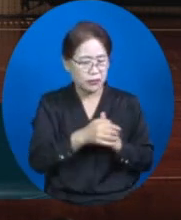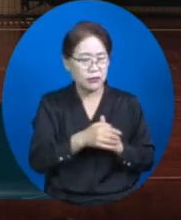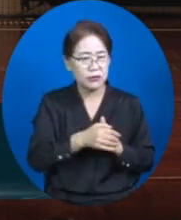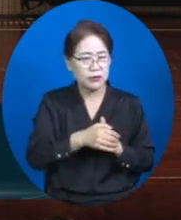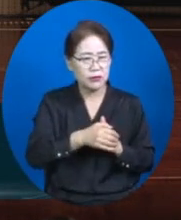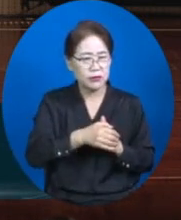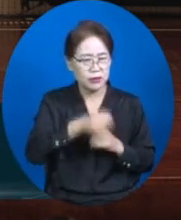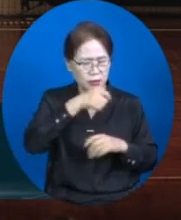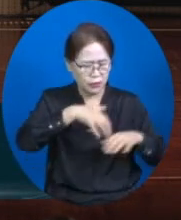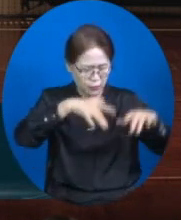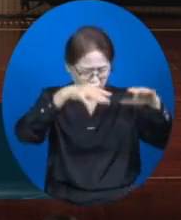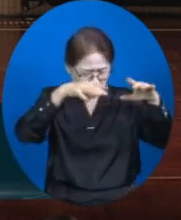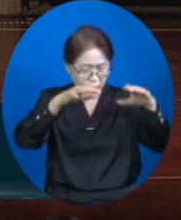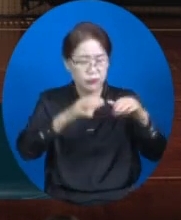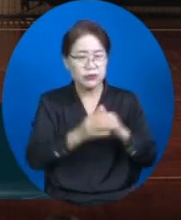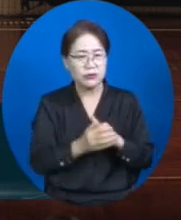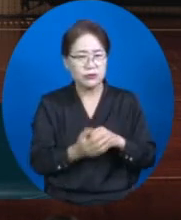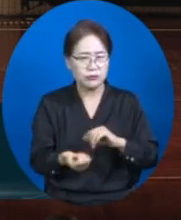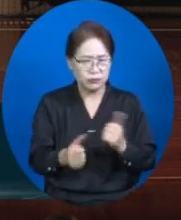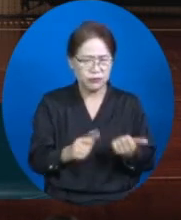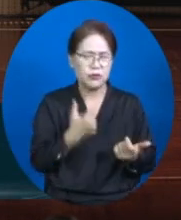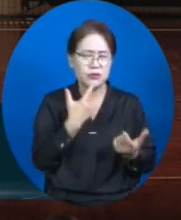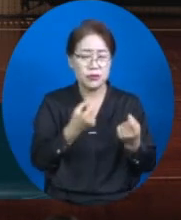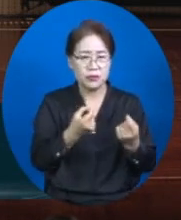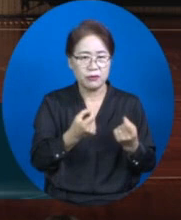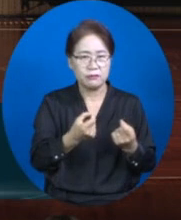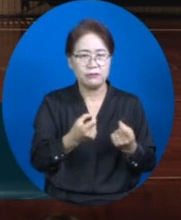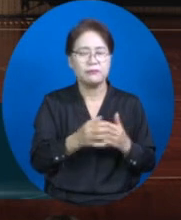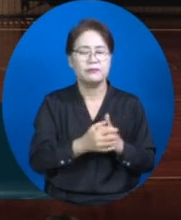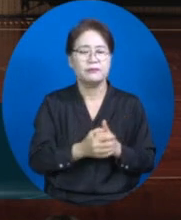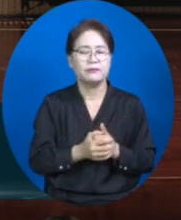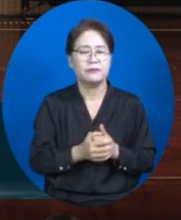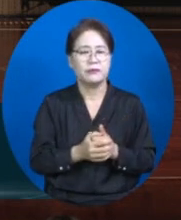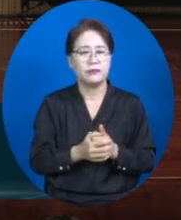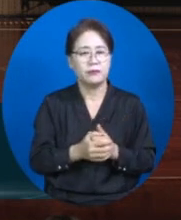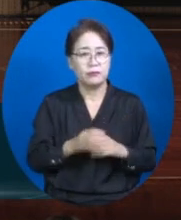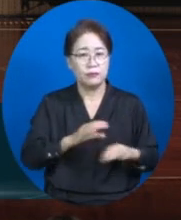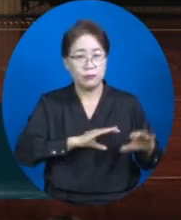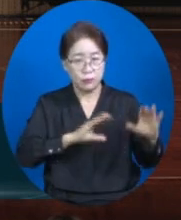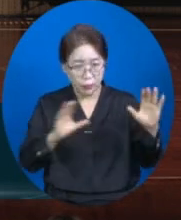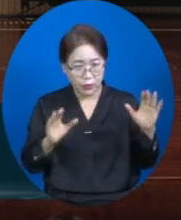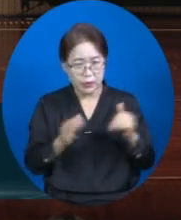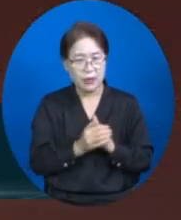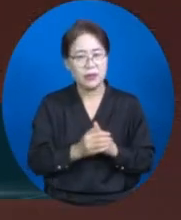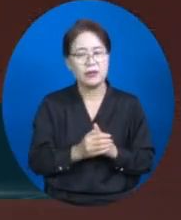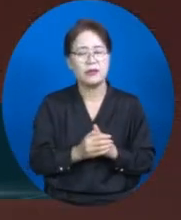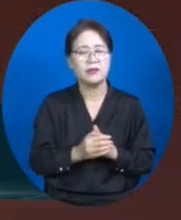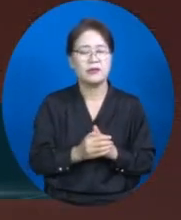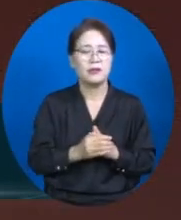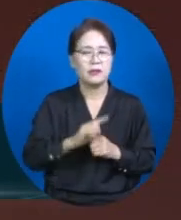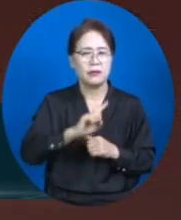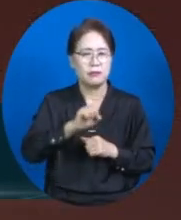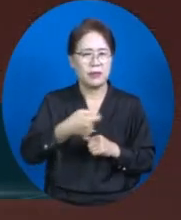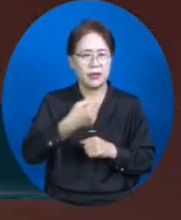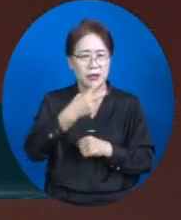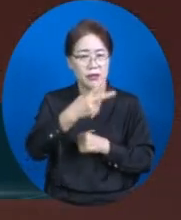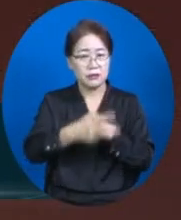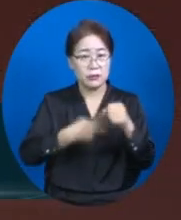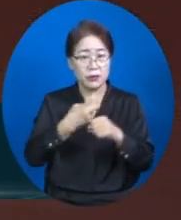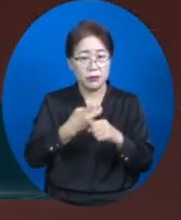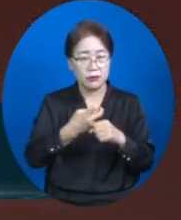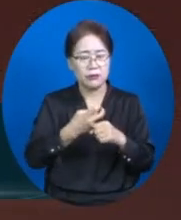홍수처럼 쓸어 가시나이다 여러분 모세는요 120년의 인생을 살았어요